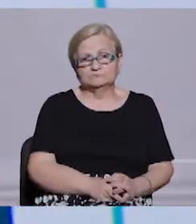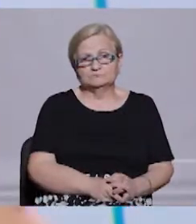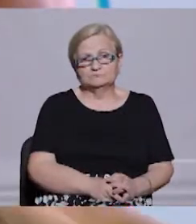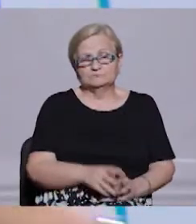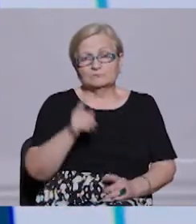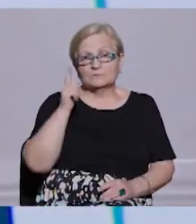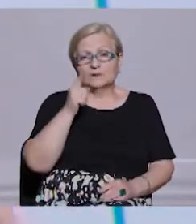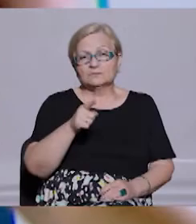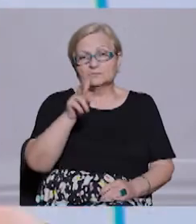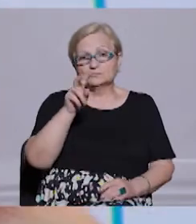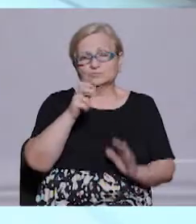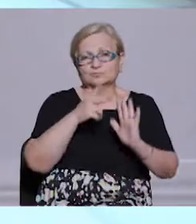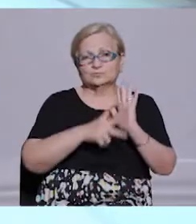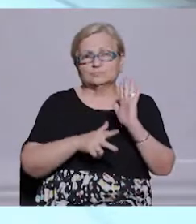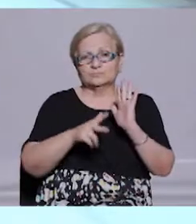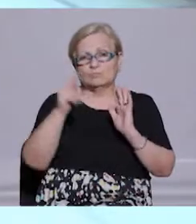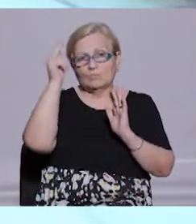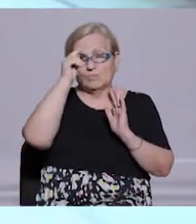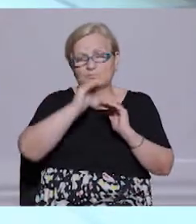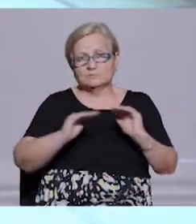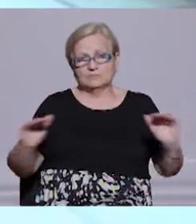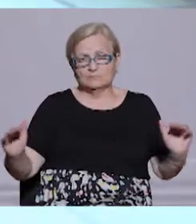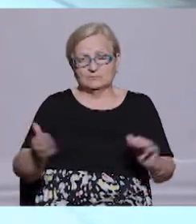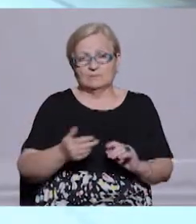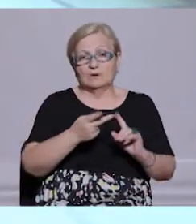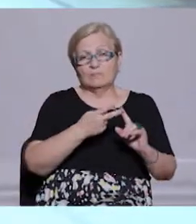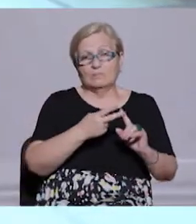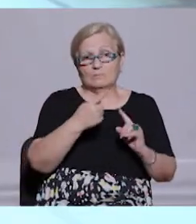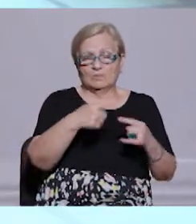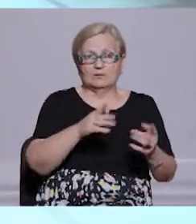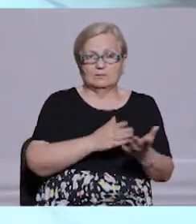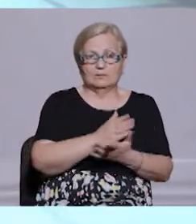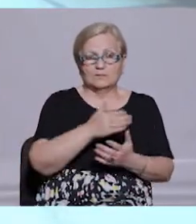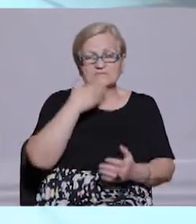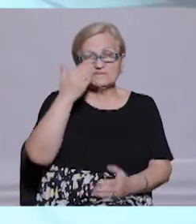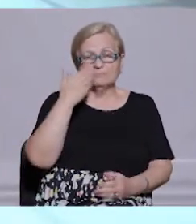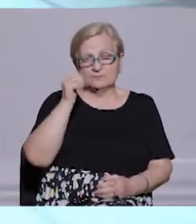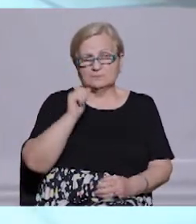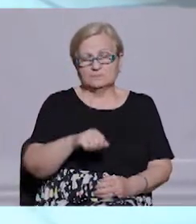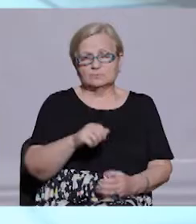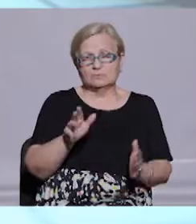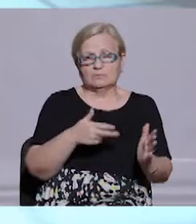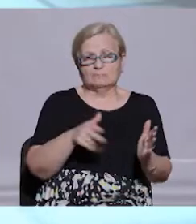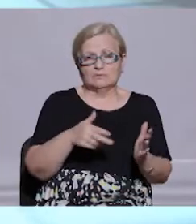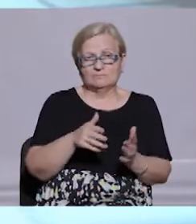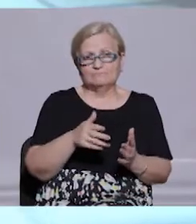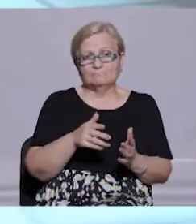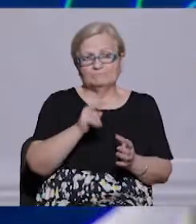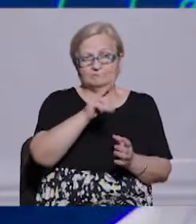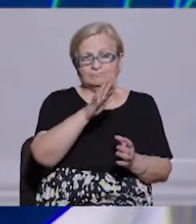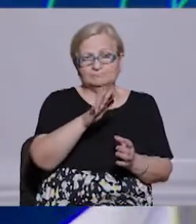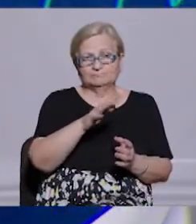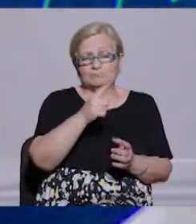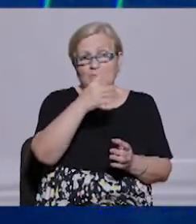1000 280 მოსწავლე, ან მეორე ნაწილი, მეორენაირად ზეპირად რო ვიანგარიშოთ, 25%